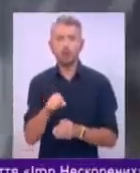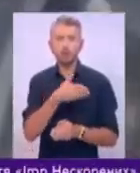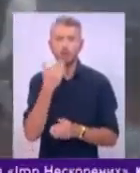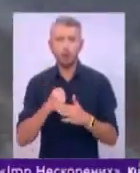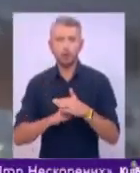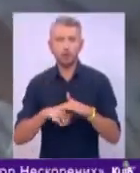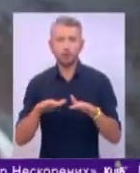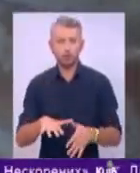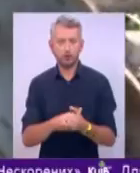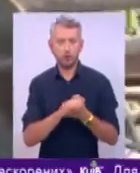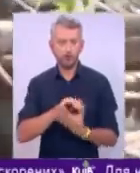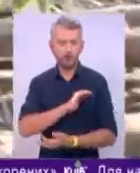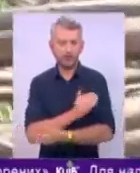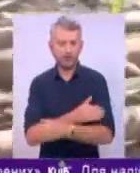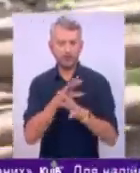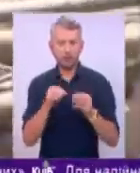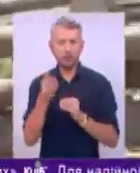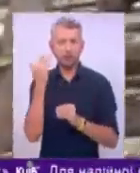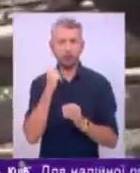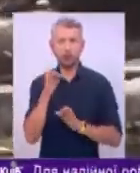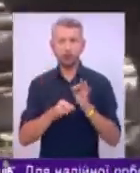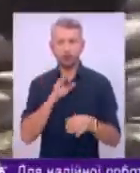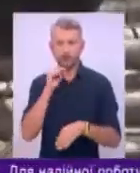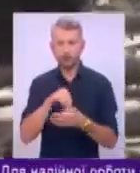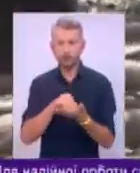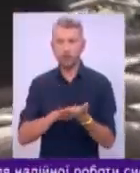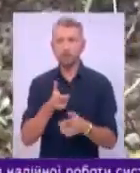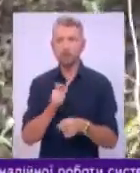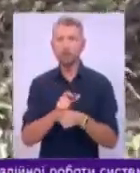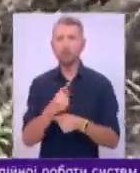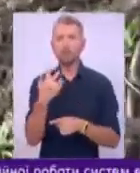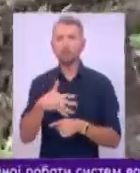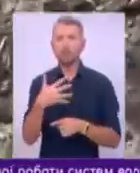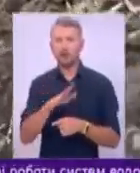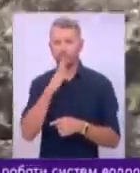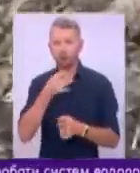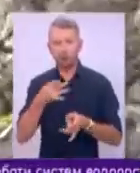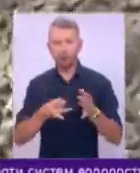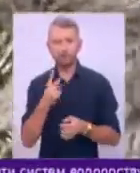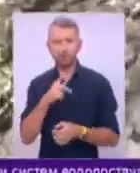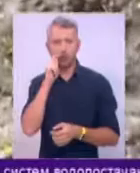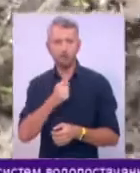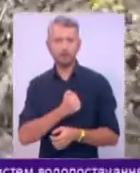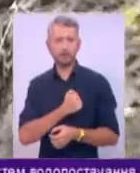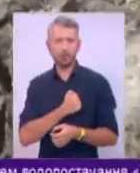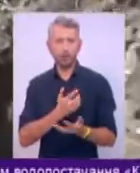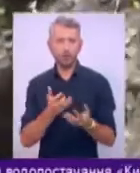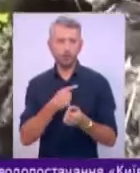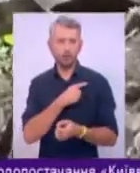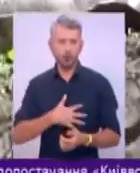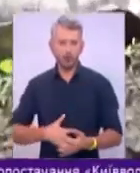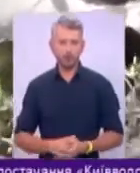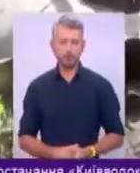опорних пунктів об'єднаних сил. Загалом минулої доби зафіксували понад півсотні ворожих обстрілів, двоє українських військових отримали поранення.